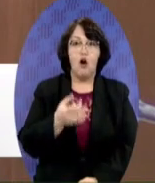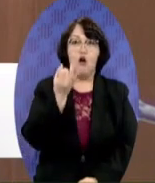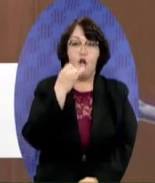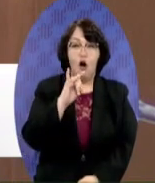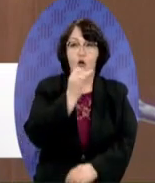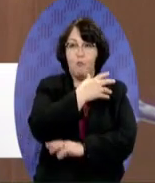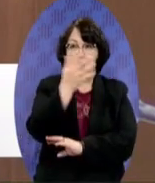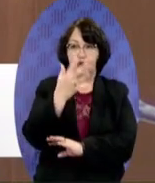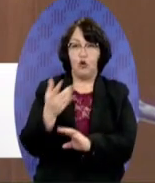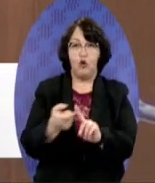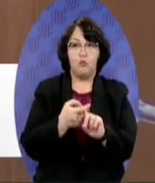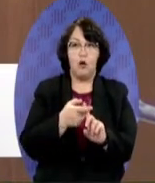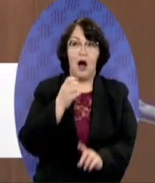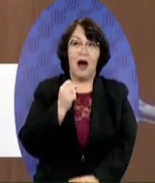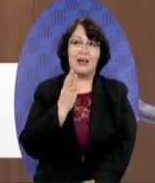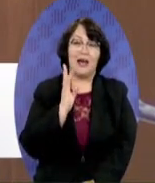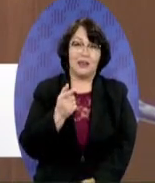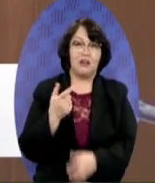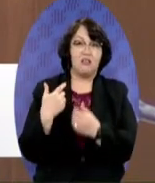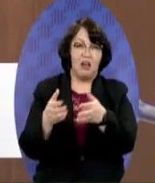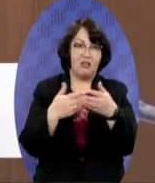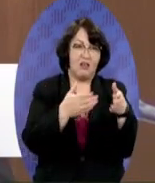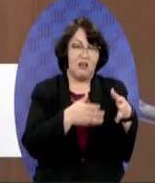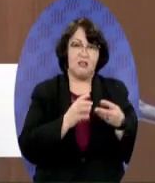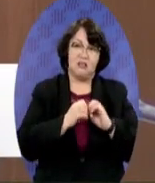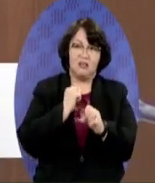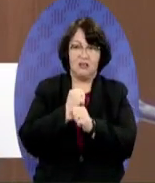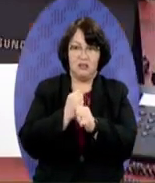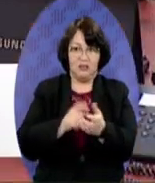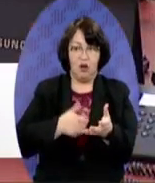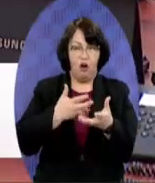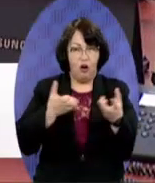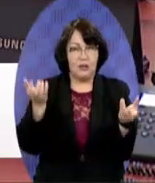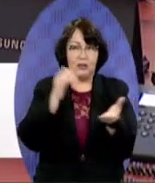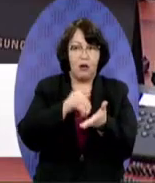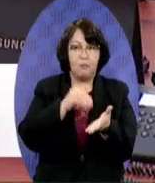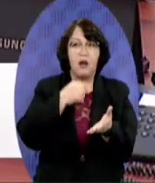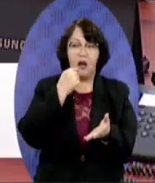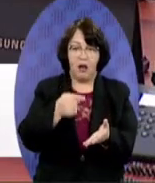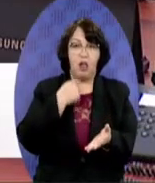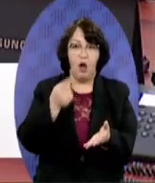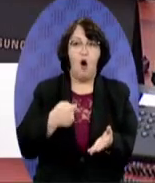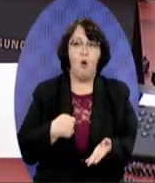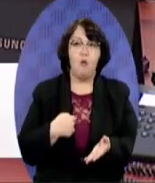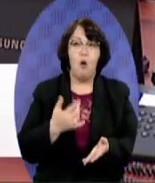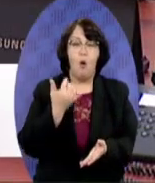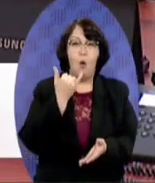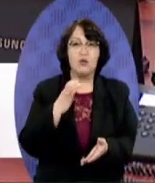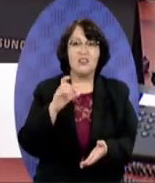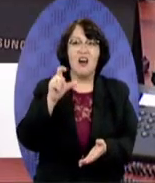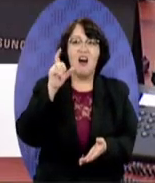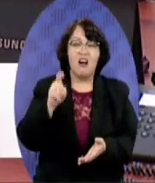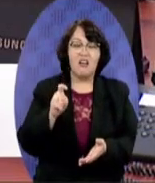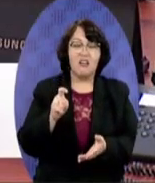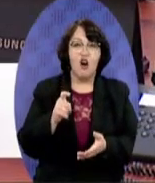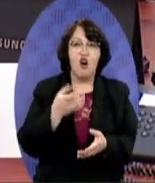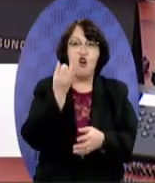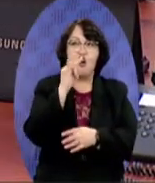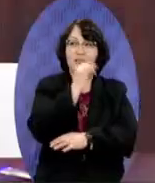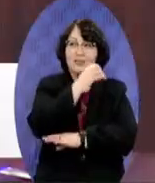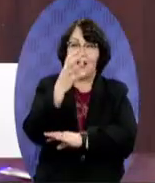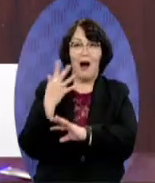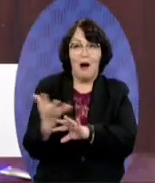тэр агентлагуудаа одоо байгуулах зүйтэй гэсэн ийм саналыг л би одоо олон дахин хэлээд байгаа. Усны их ойн санг хамгаалахын тулд шинжлэх ухааны